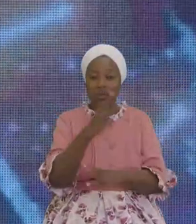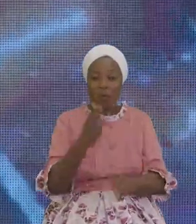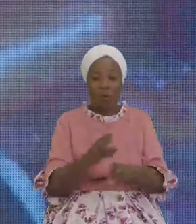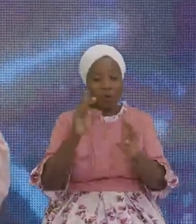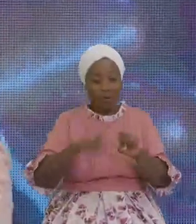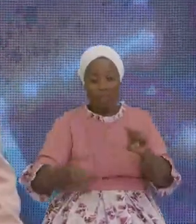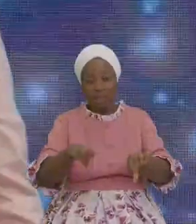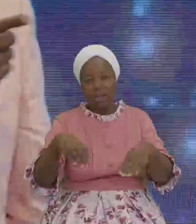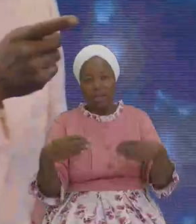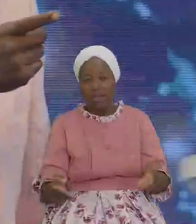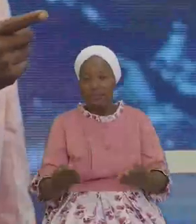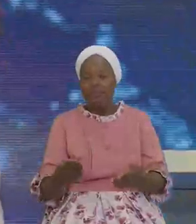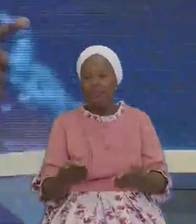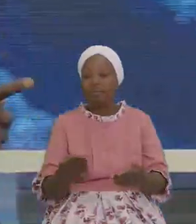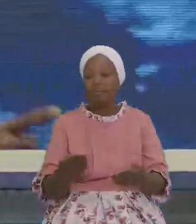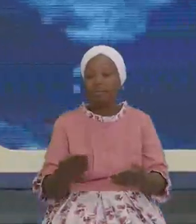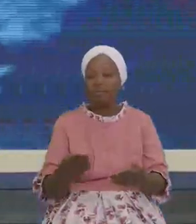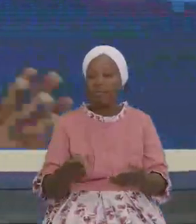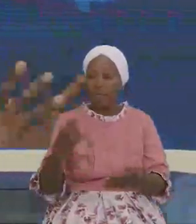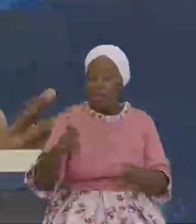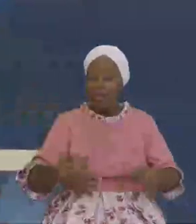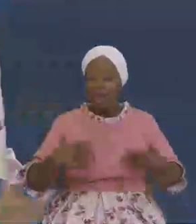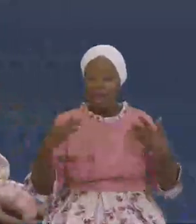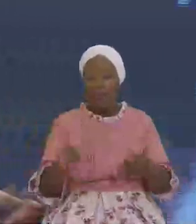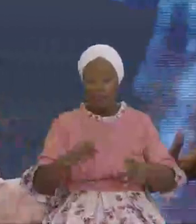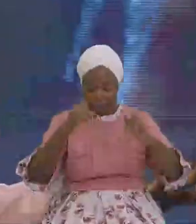Le type de victoire que le monde ne peut pas donner.